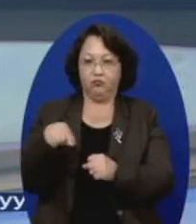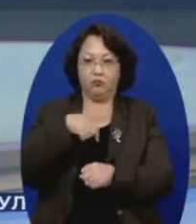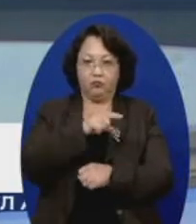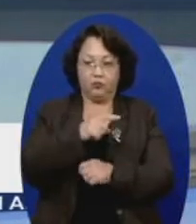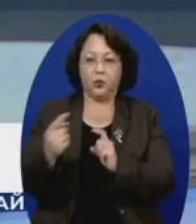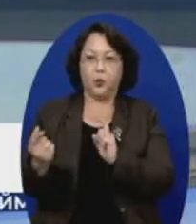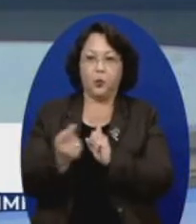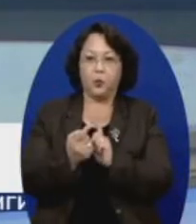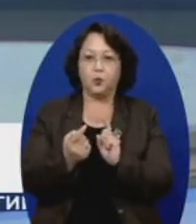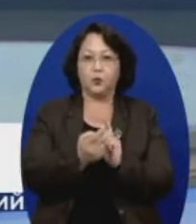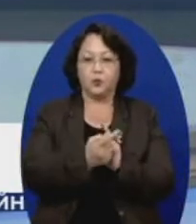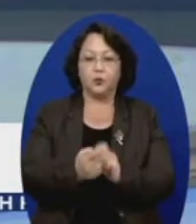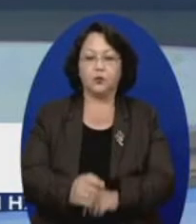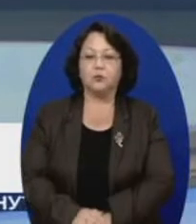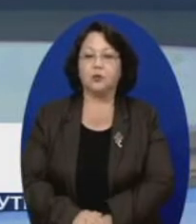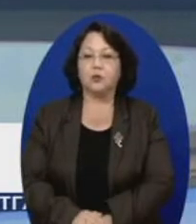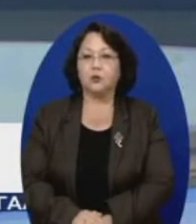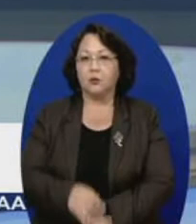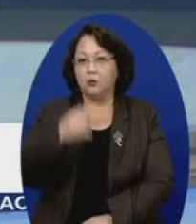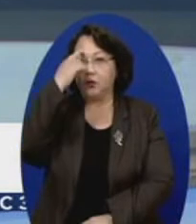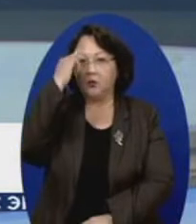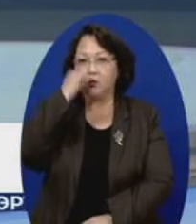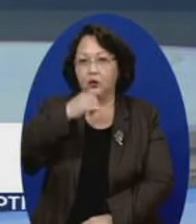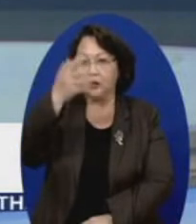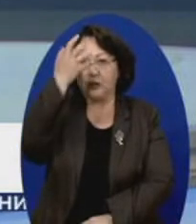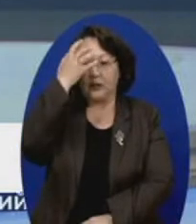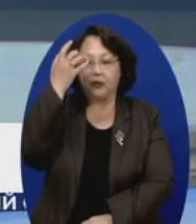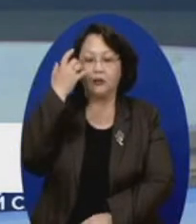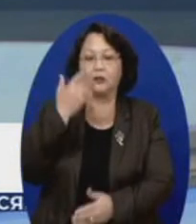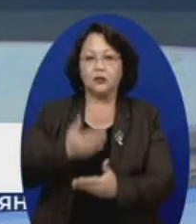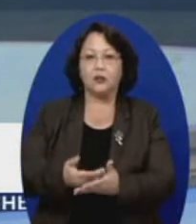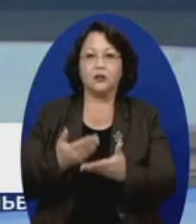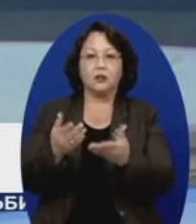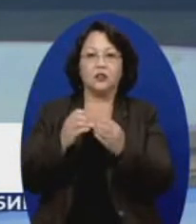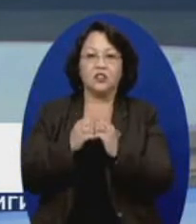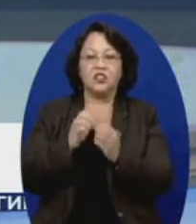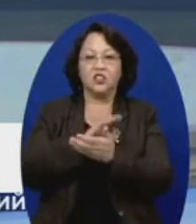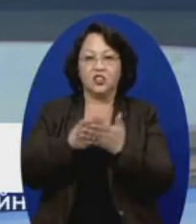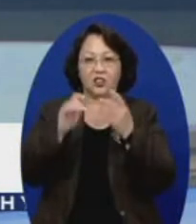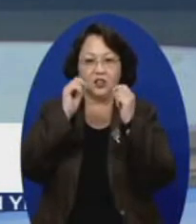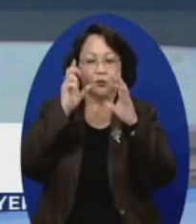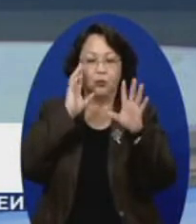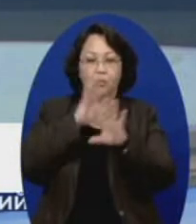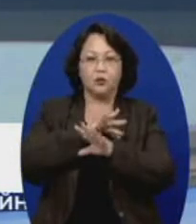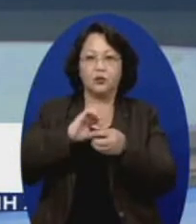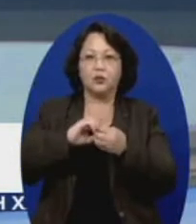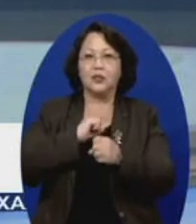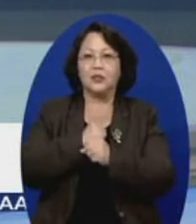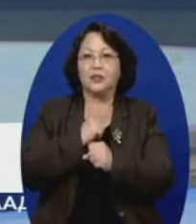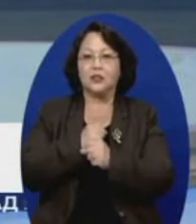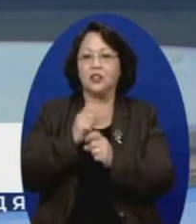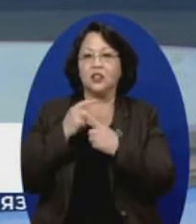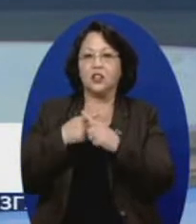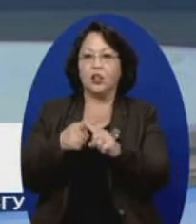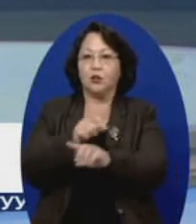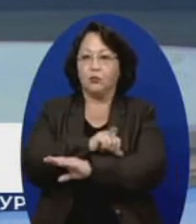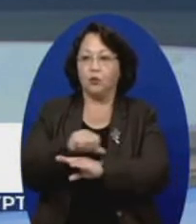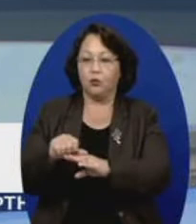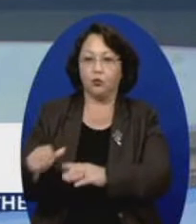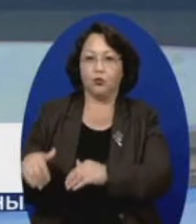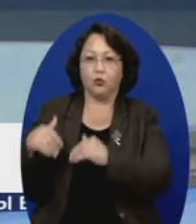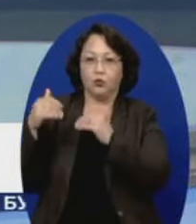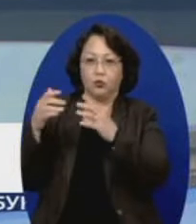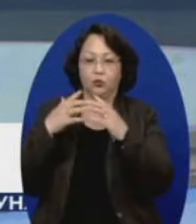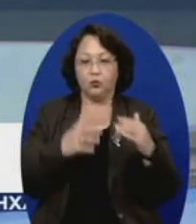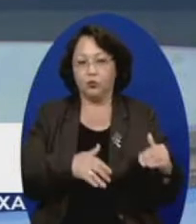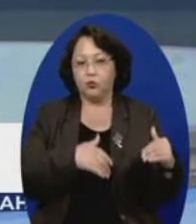бандруу нарыг өнөөдөр хүлээн авч уулзсан байна. Монгол Улсын засгийн газраас дэвшүүлэн хэрэгжүүлж байгаа шин сэргэлтийн бодлогын хүрээнд хилийн бомбуудыг хөгжүүлэхэд